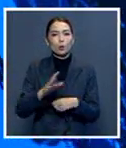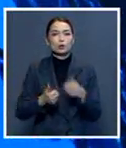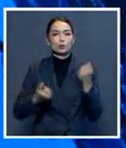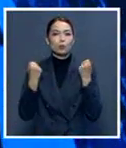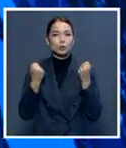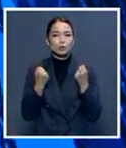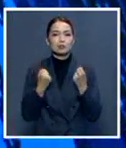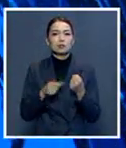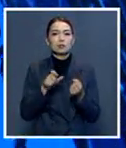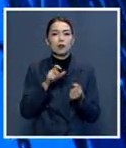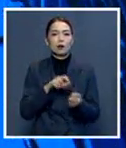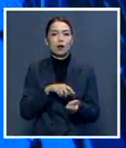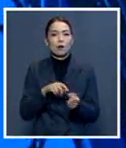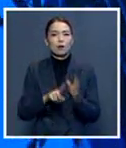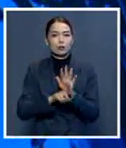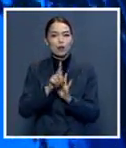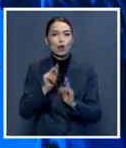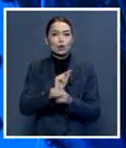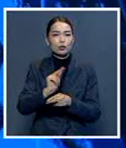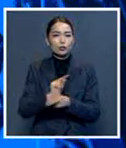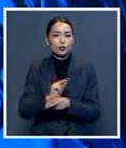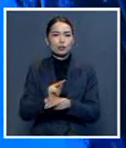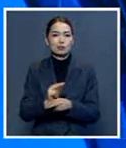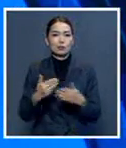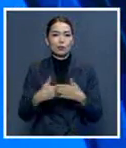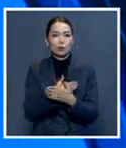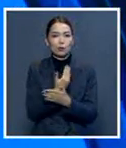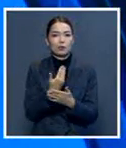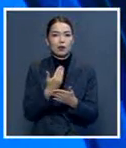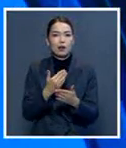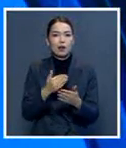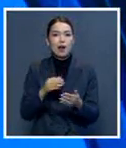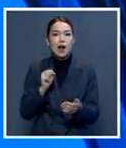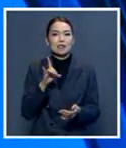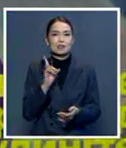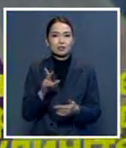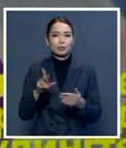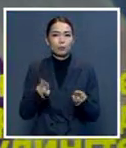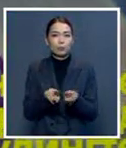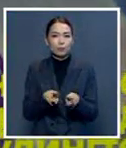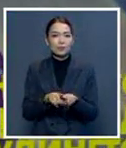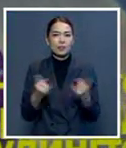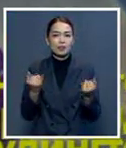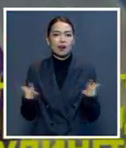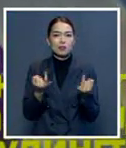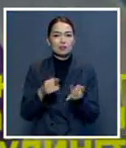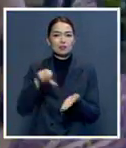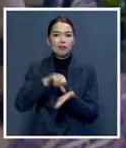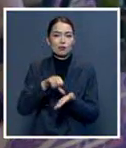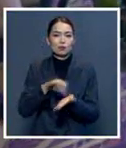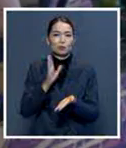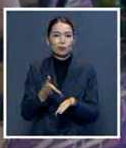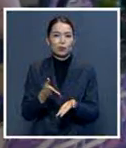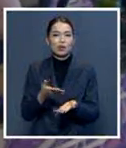спортшылар мергендікке үйрететін осы заманға сай асықтың бір түрі деп жүр. Сондықтан бұған қазір қызығушылардың қатары қалыңдап келеді.